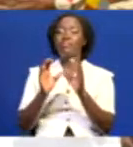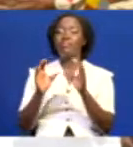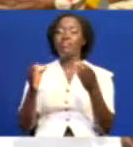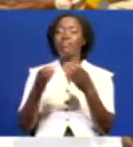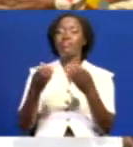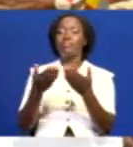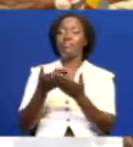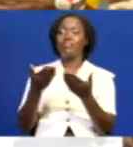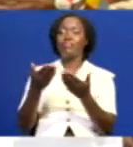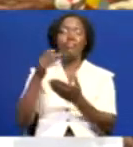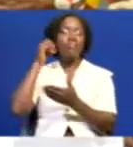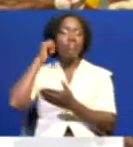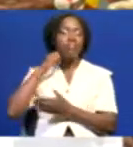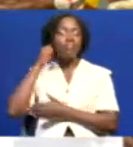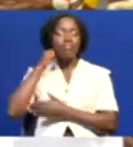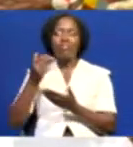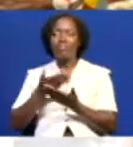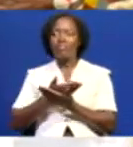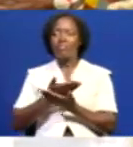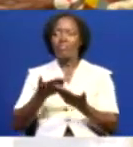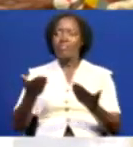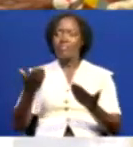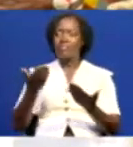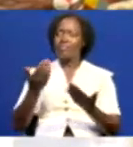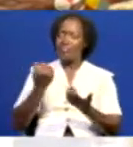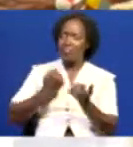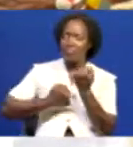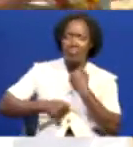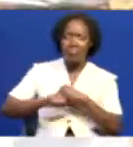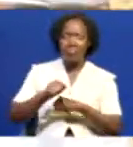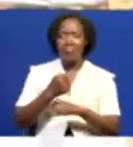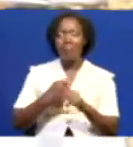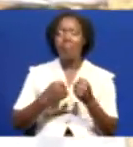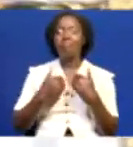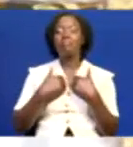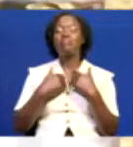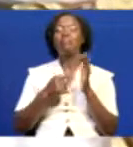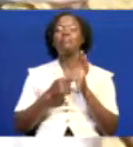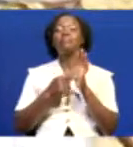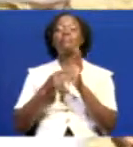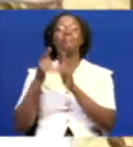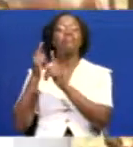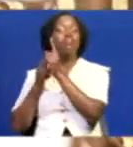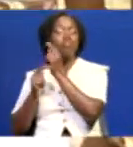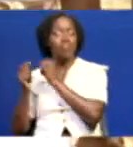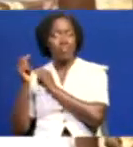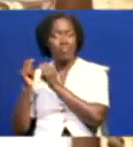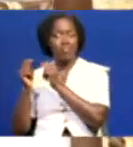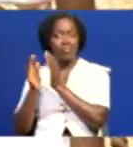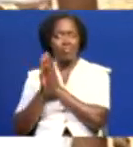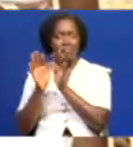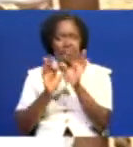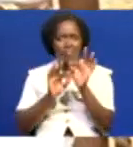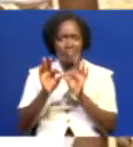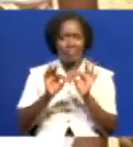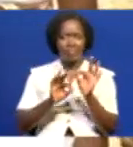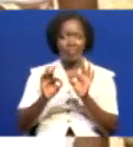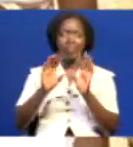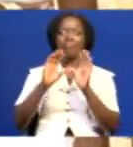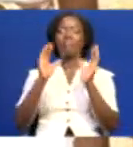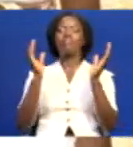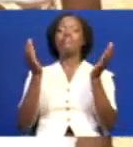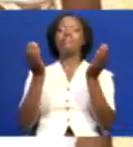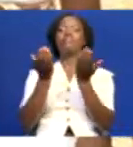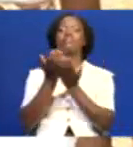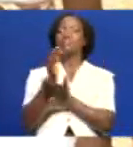maa iko hapa kufanya shughuli ya kuonyesha tamaduni zao na pia kuelezea dunia